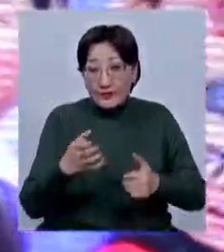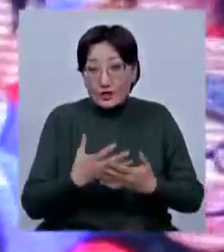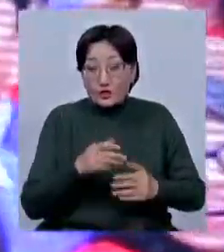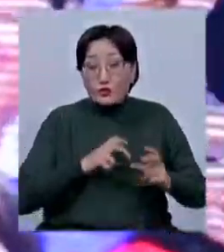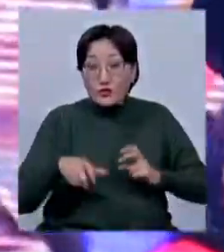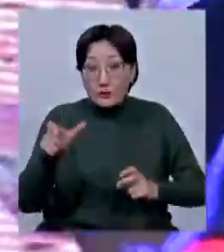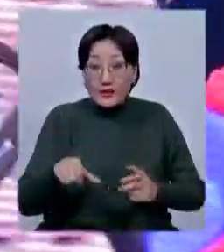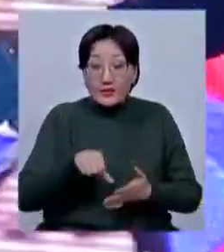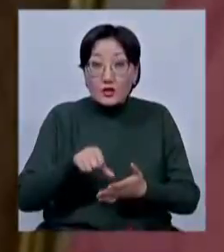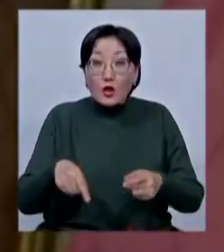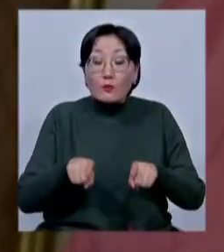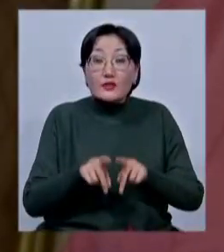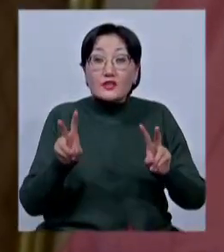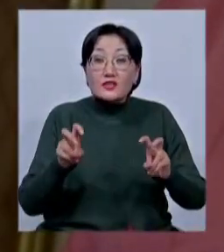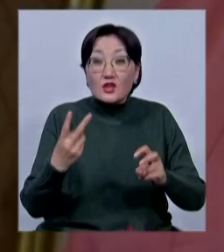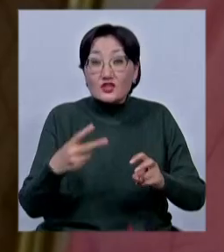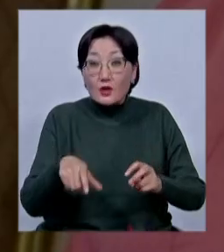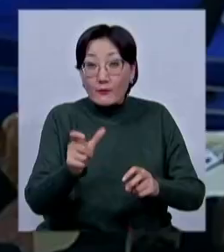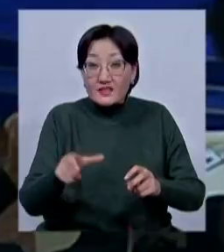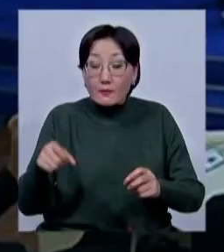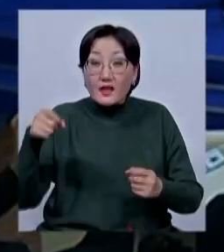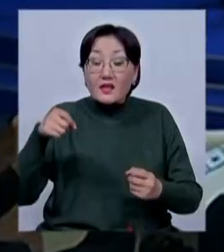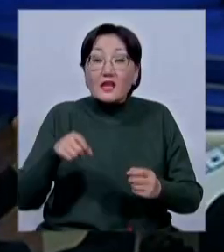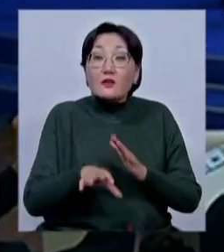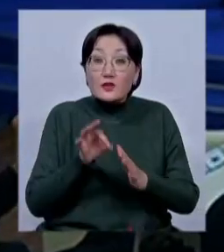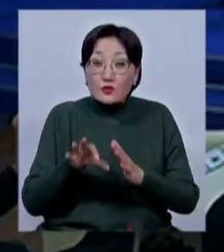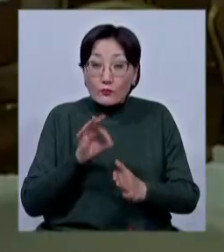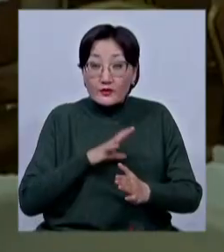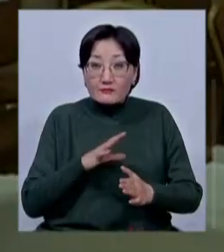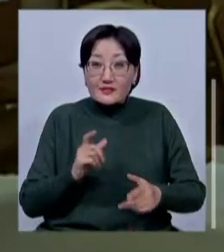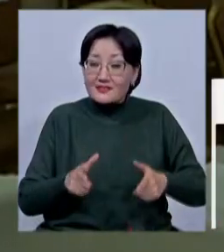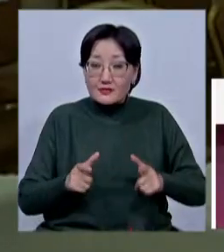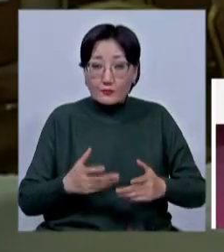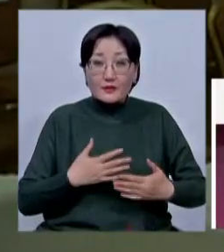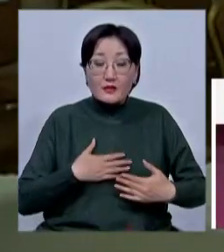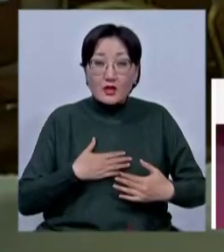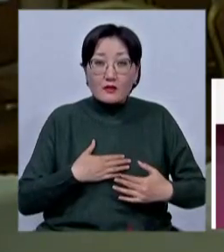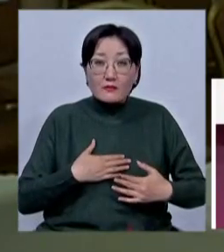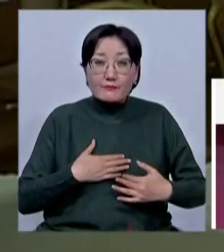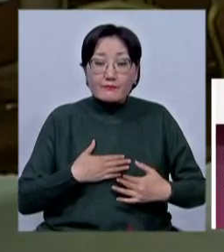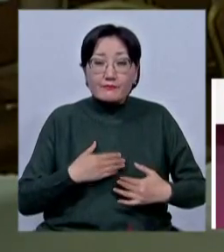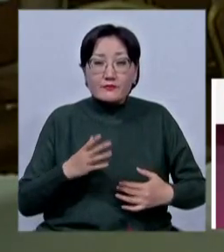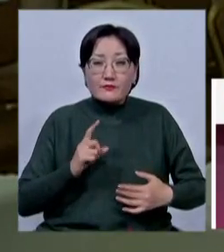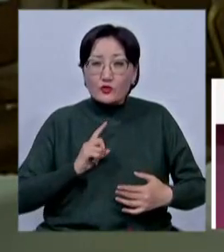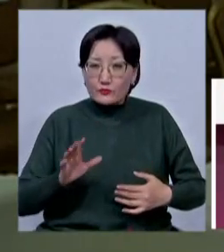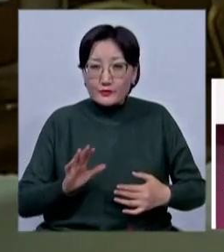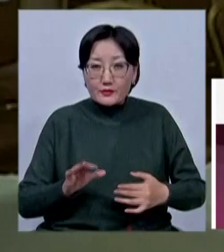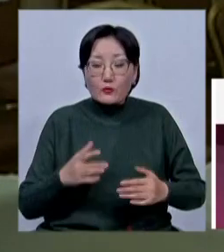жуық студент қатысып, бұл аталымға 20 азамат лайық деп танылған. Шынында айтатын болсам, күтпедім.